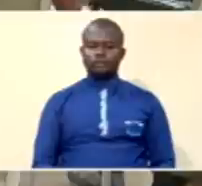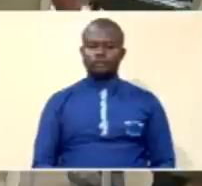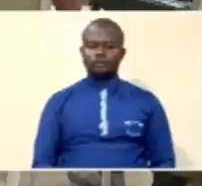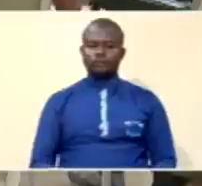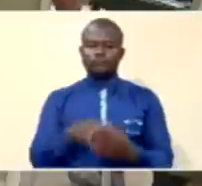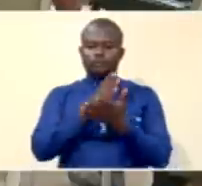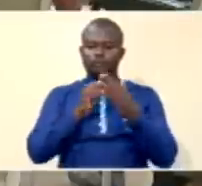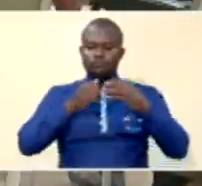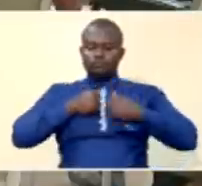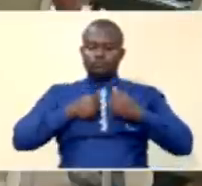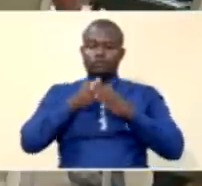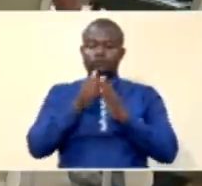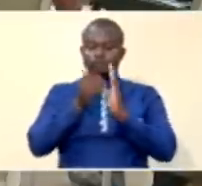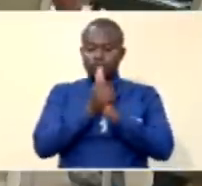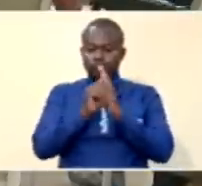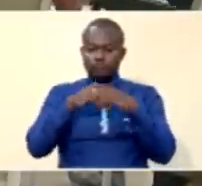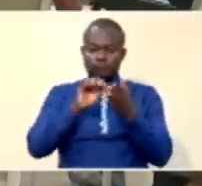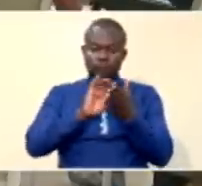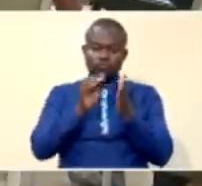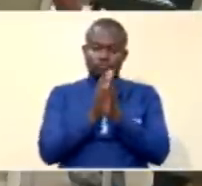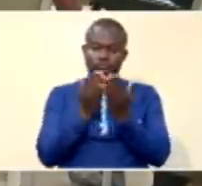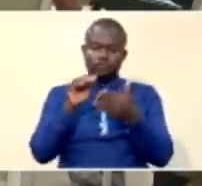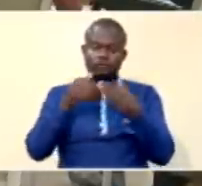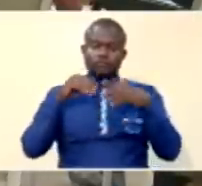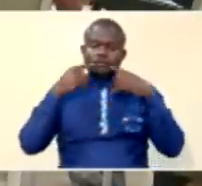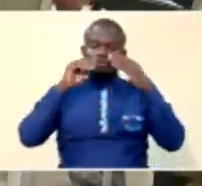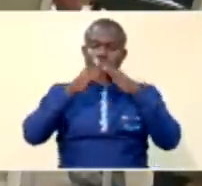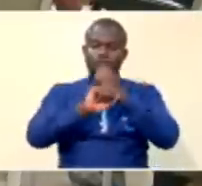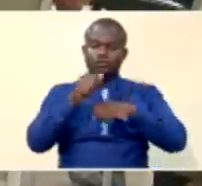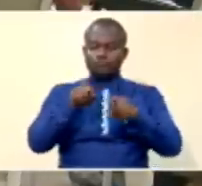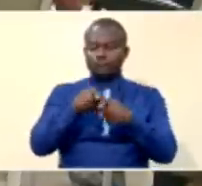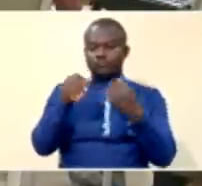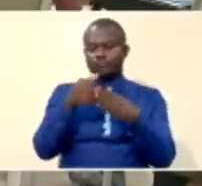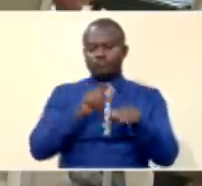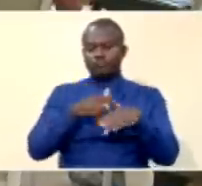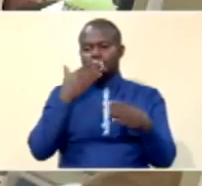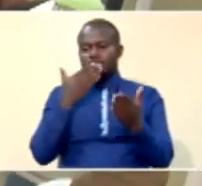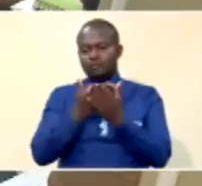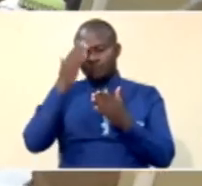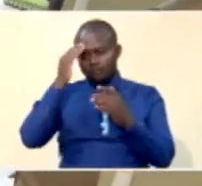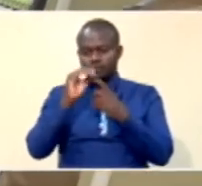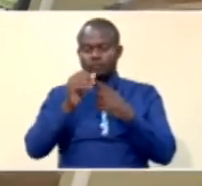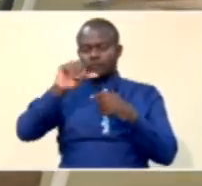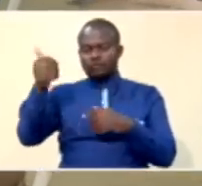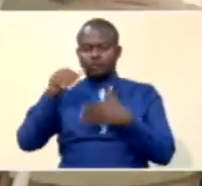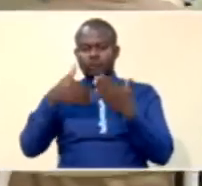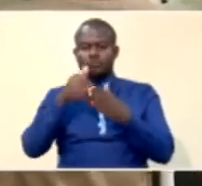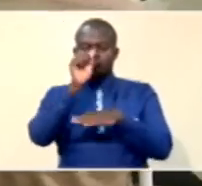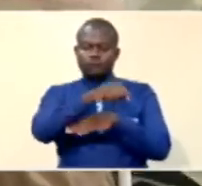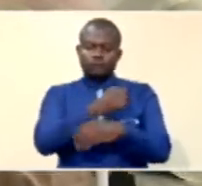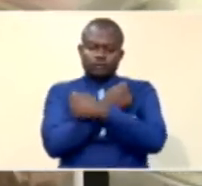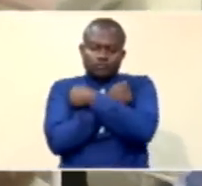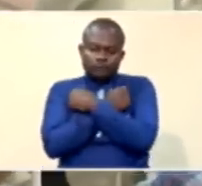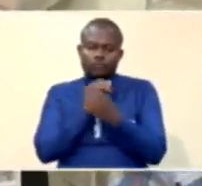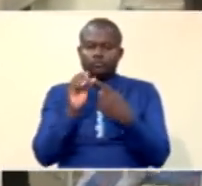Bamwe mu Banyarwanda bazobera ibyo kwandika ibitabo basanga igikorwa nk'iki ku Banyarwanda ari umwanya mwiza wo kumenya imico y'ahandi no kurushaho gukunda umuco wo